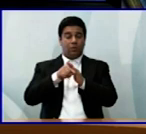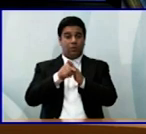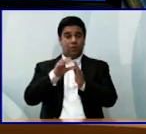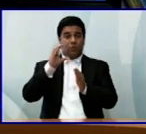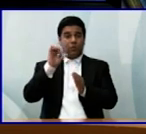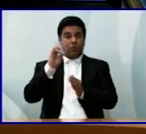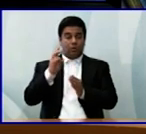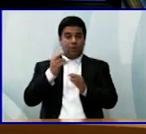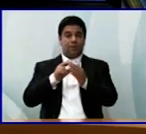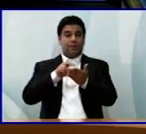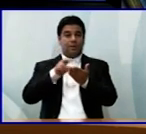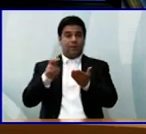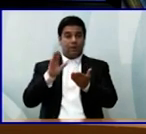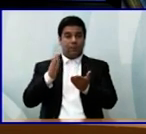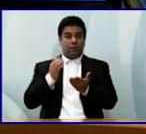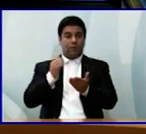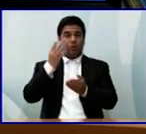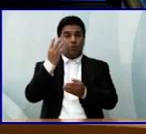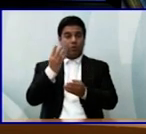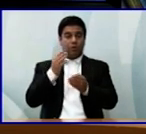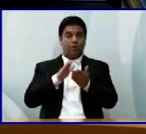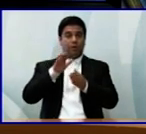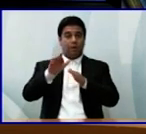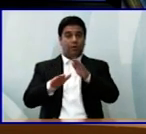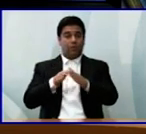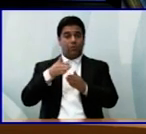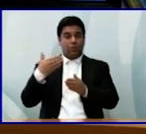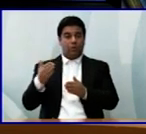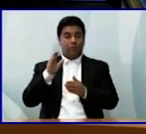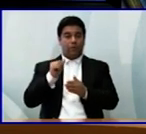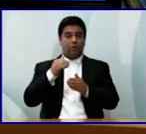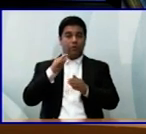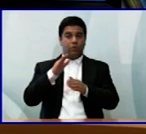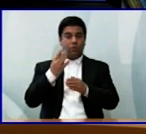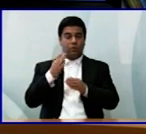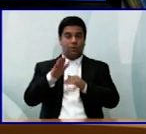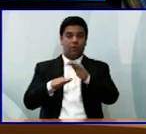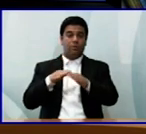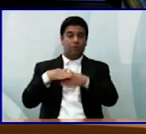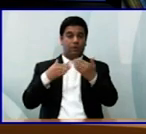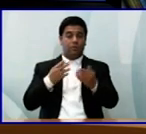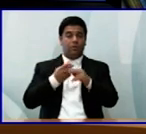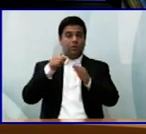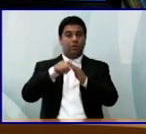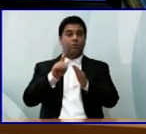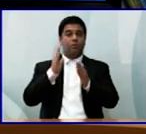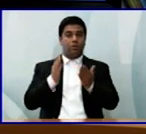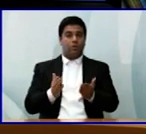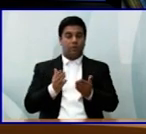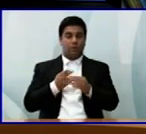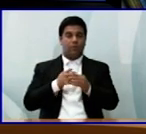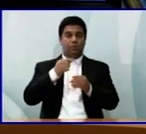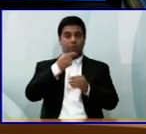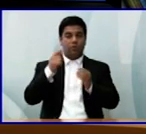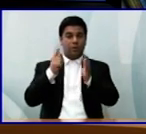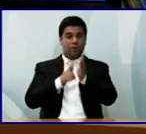3 dan sakraymiz. 4 qadam o'ngga va 4 qadam chapga. Nima hosil bo'ldi? Minus